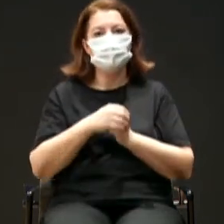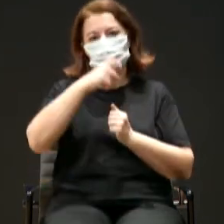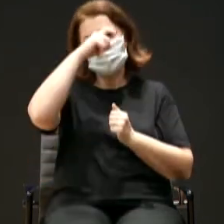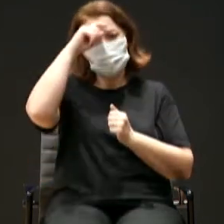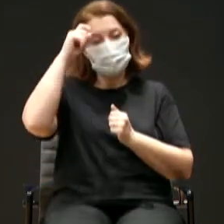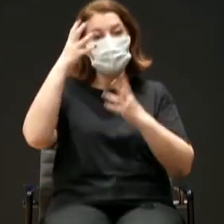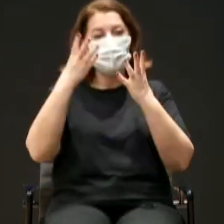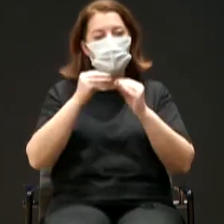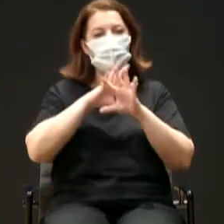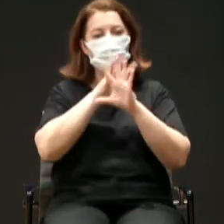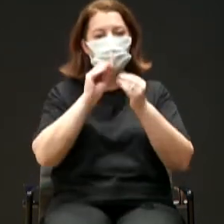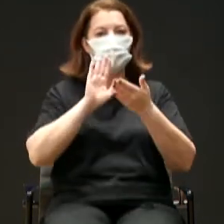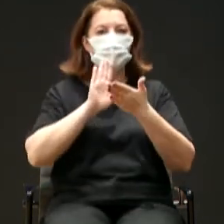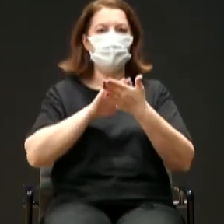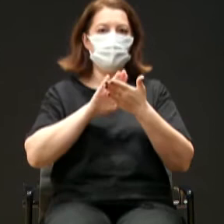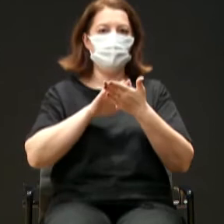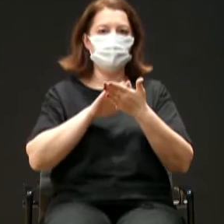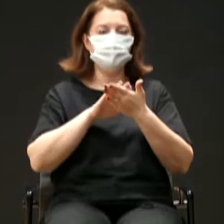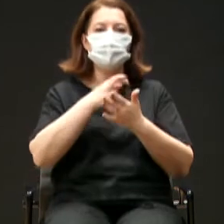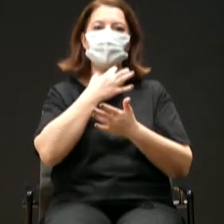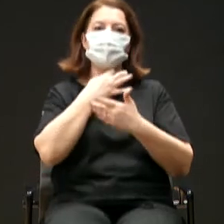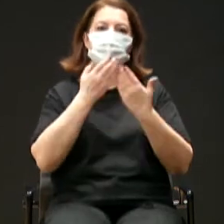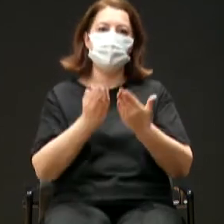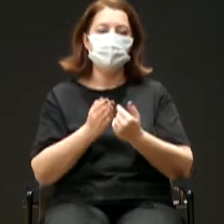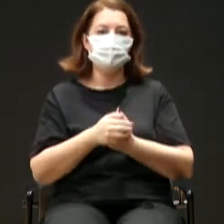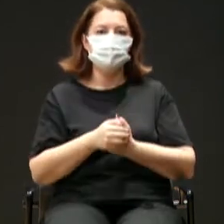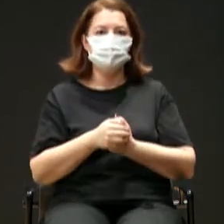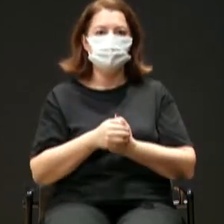geçen bütün arkadaşlarımıza teşekkür ediyoruz.